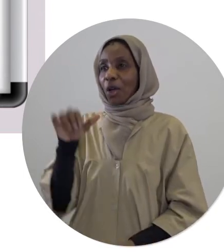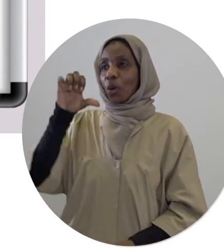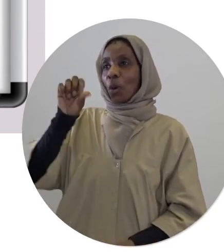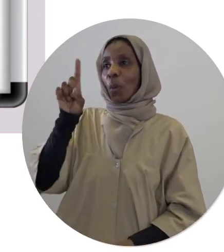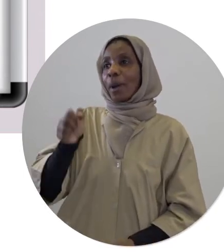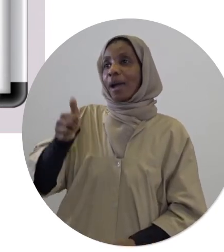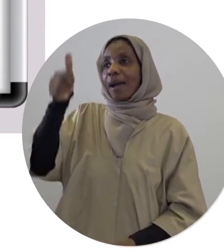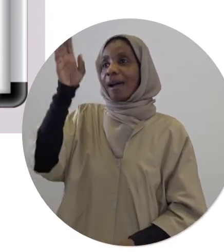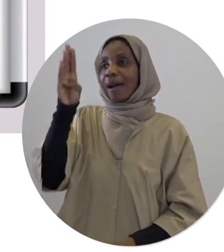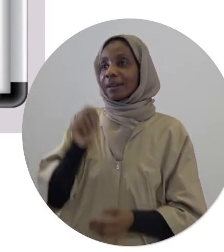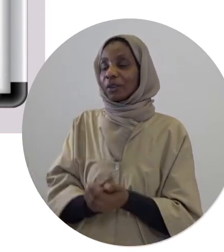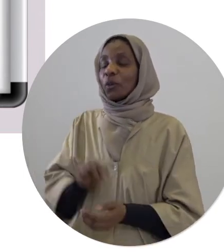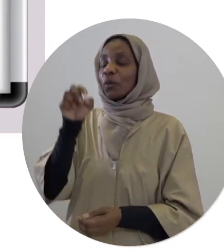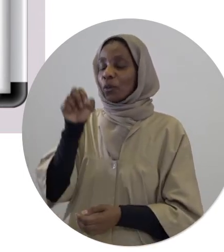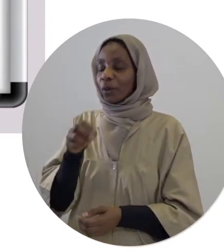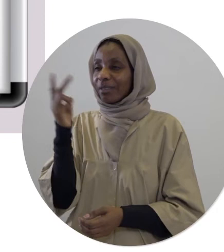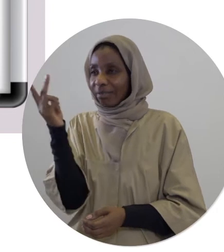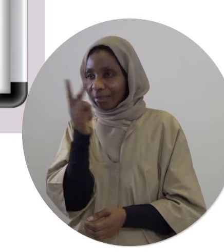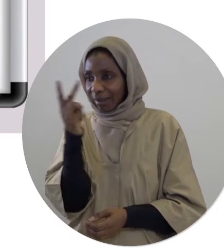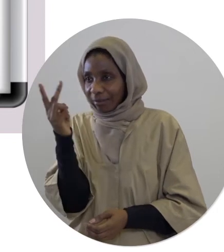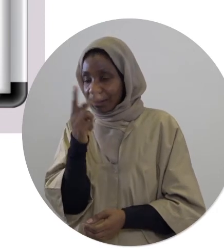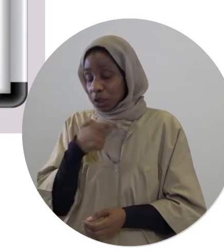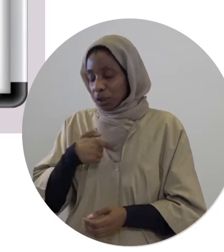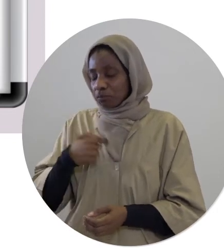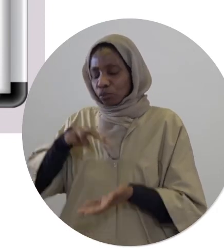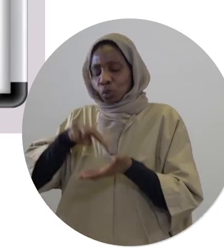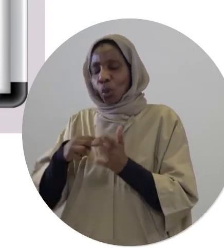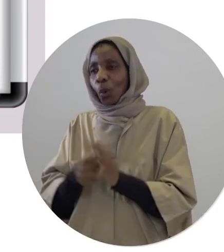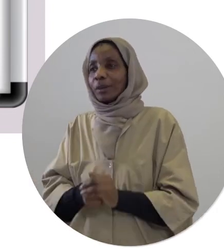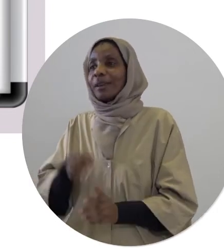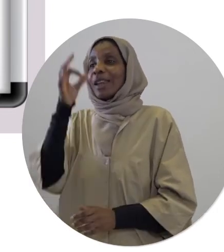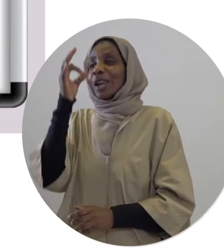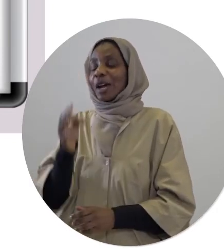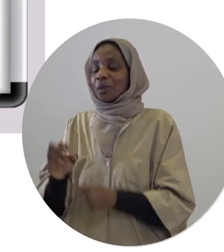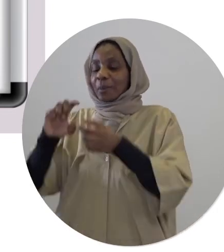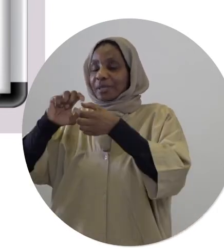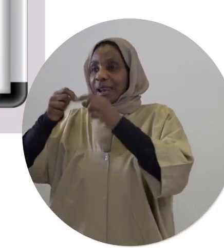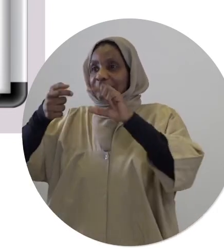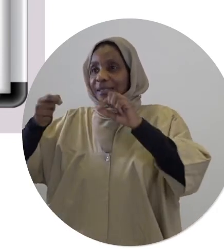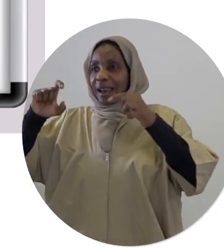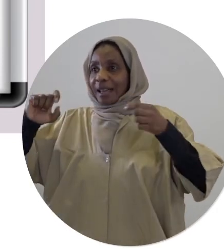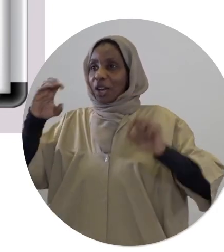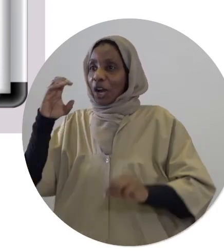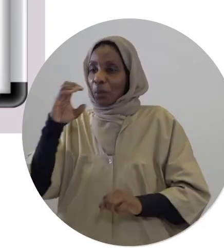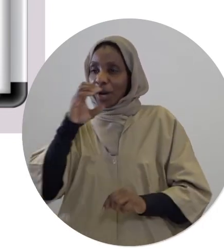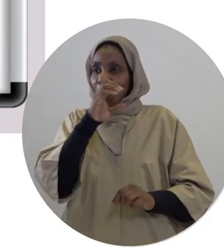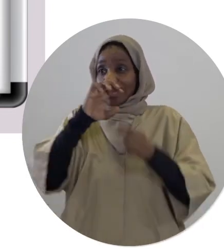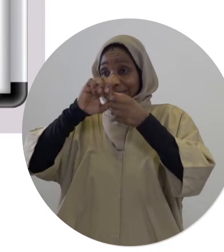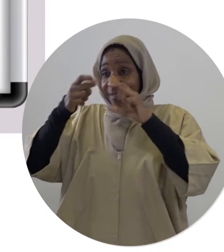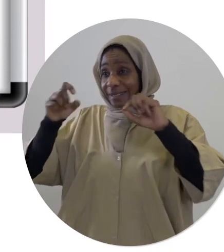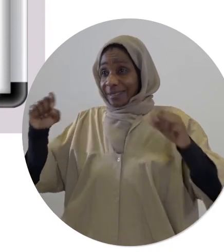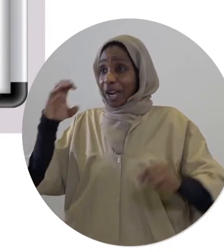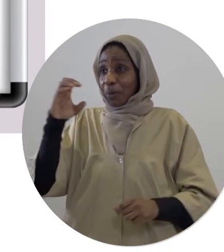تبعا لنظام الأيوباك لدي طريقتان للتسمية معتمدة على السلسلة الكربونية، فهناك